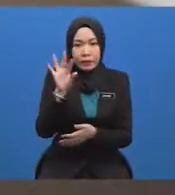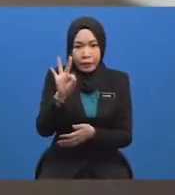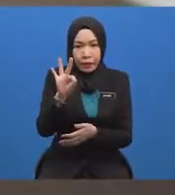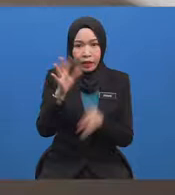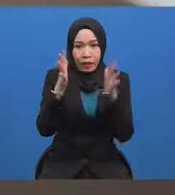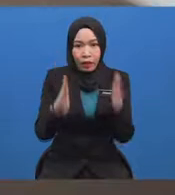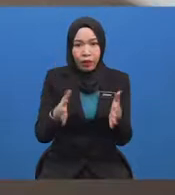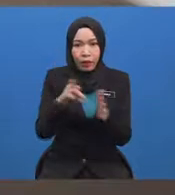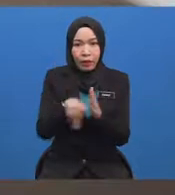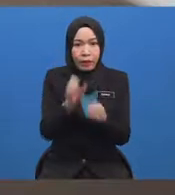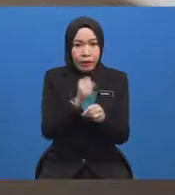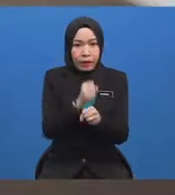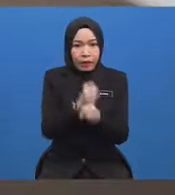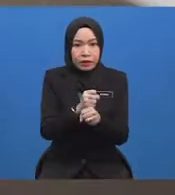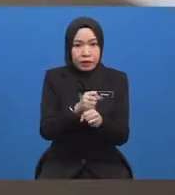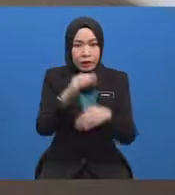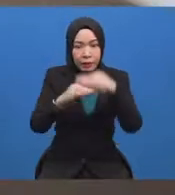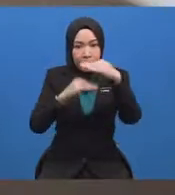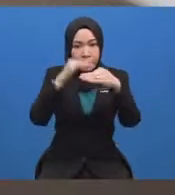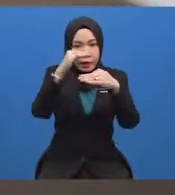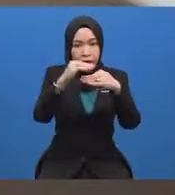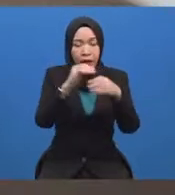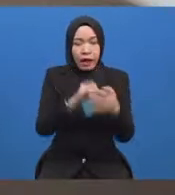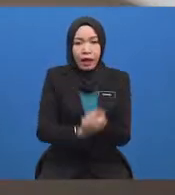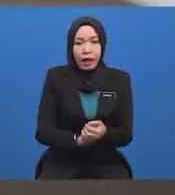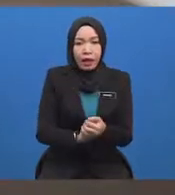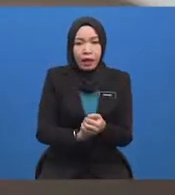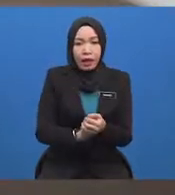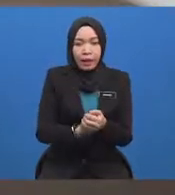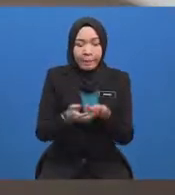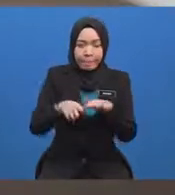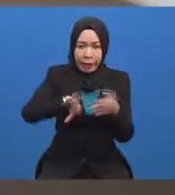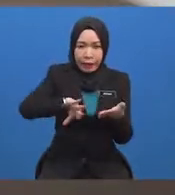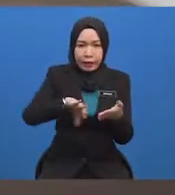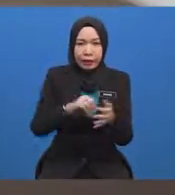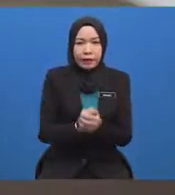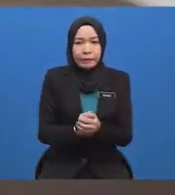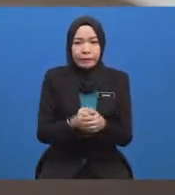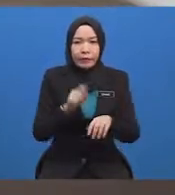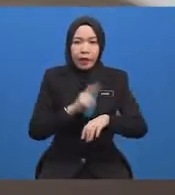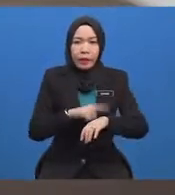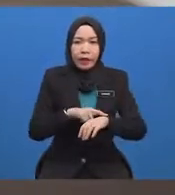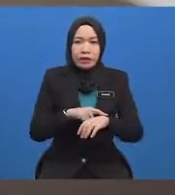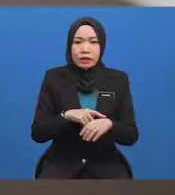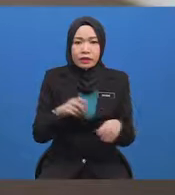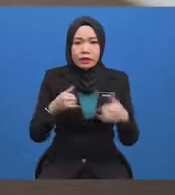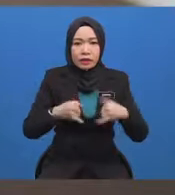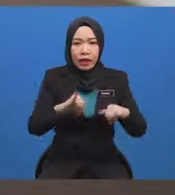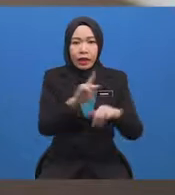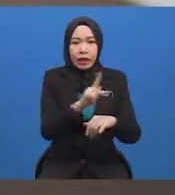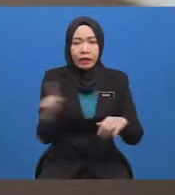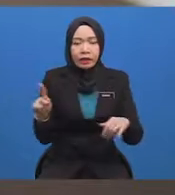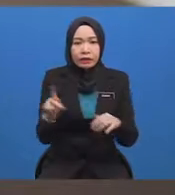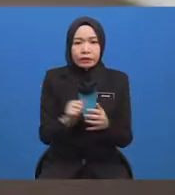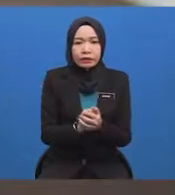turut terkorban apabila menjalankan Project pembinaan Lebu Raya berkembang Pulau kukus Pulau